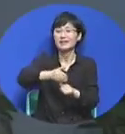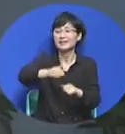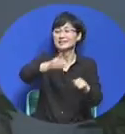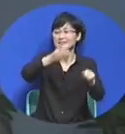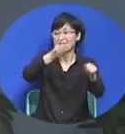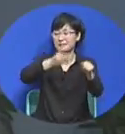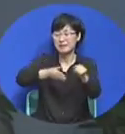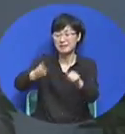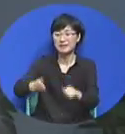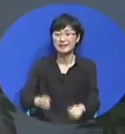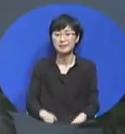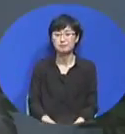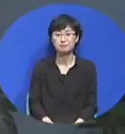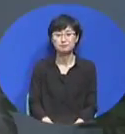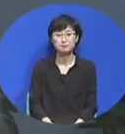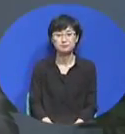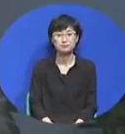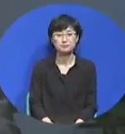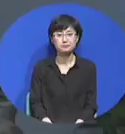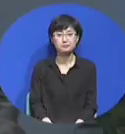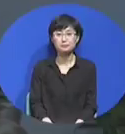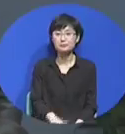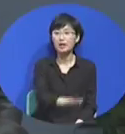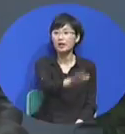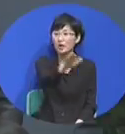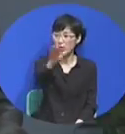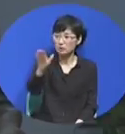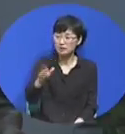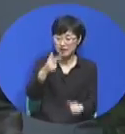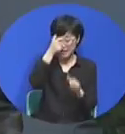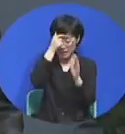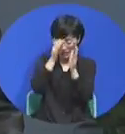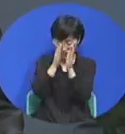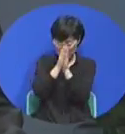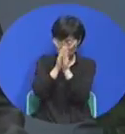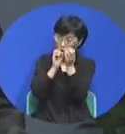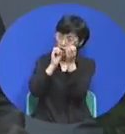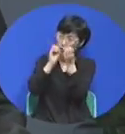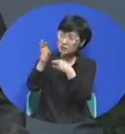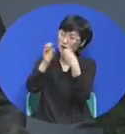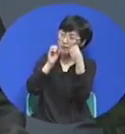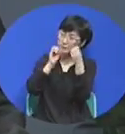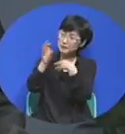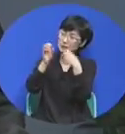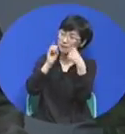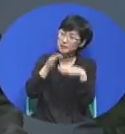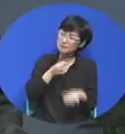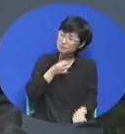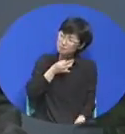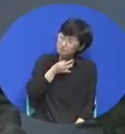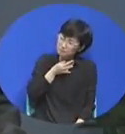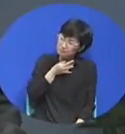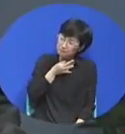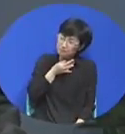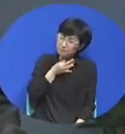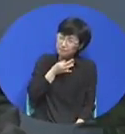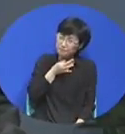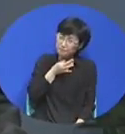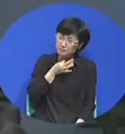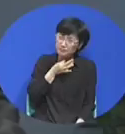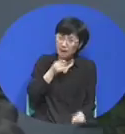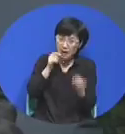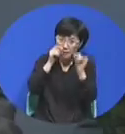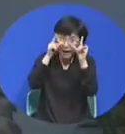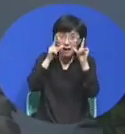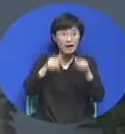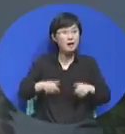covenant you must hold on to as you return to your fields today. 여러분이 기도 응답을 정말로 받는다면 무엇을 알아야 될 것이냐 하는 거죠. If you want to truly